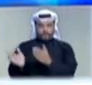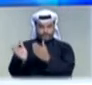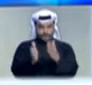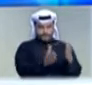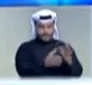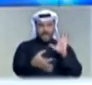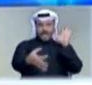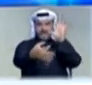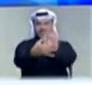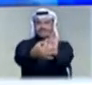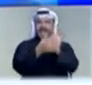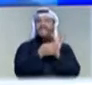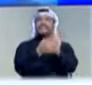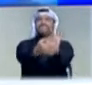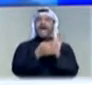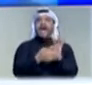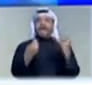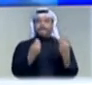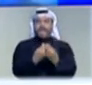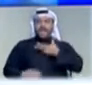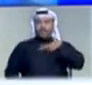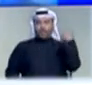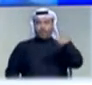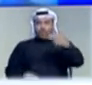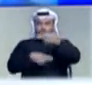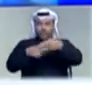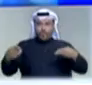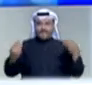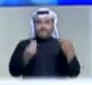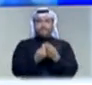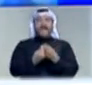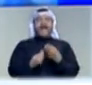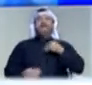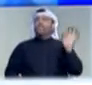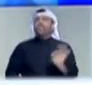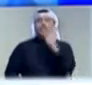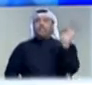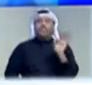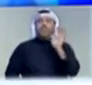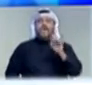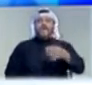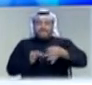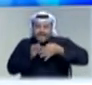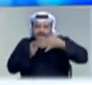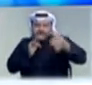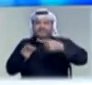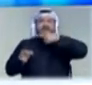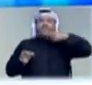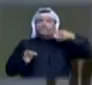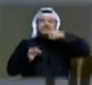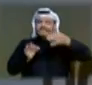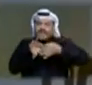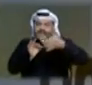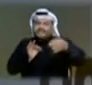اتفاقية للتعاون الثقافي والفني وقعتها حكومة دولة الكويت وحكومة الجمهورية قرغيزيا لتعزيز العلاقات والروابط